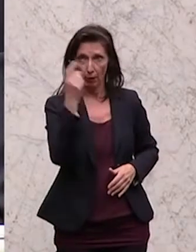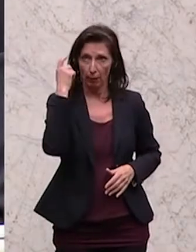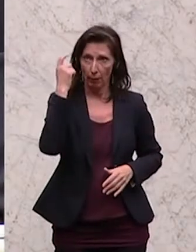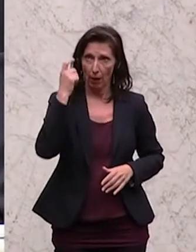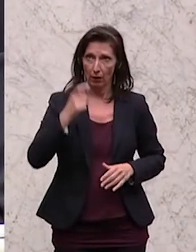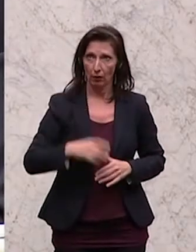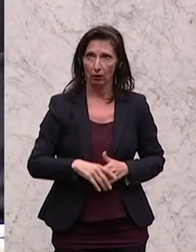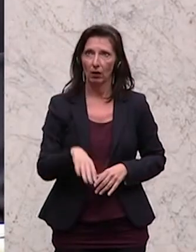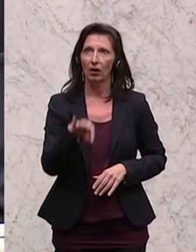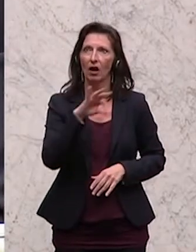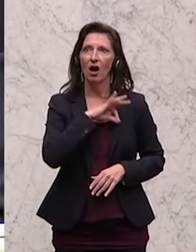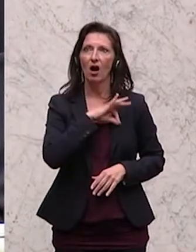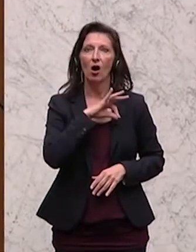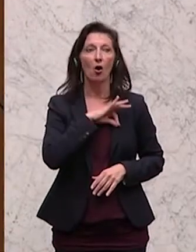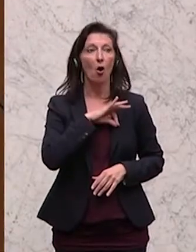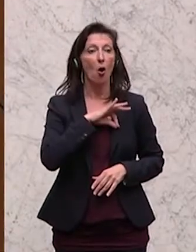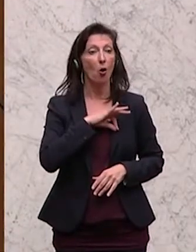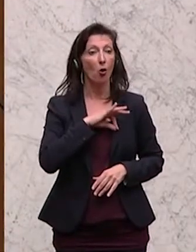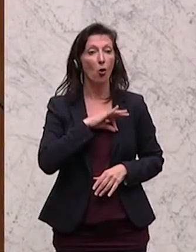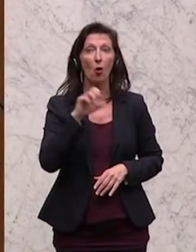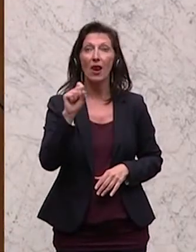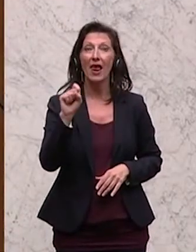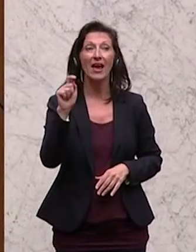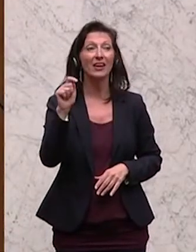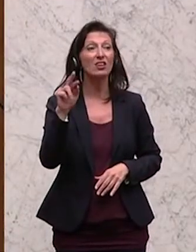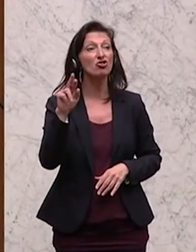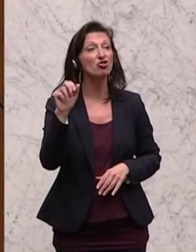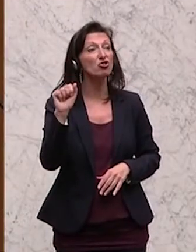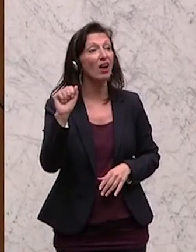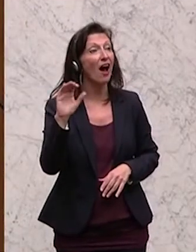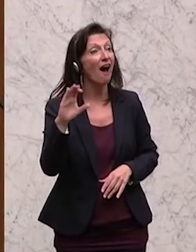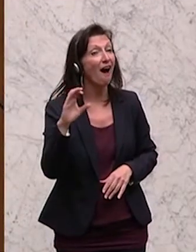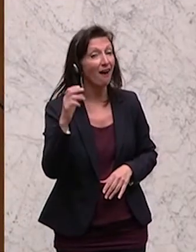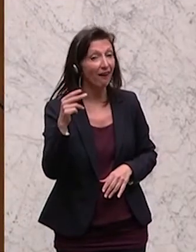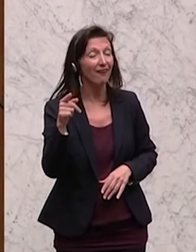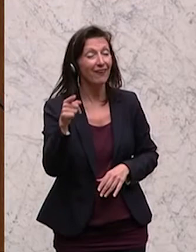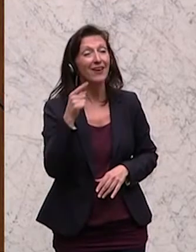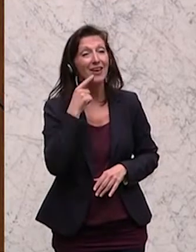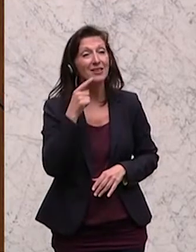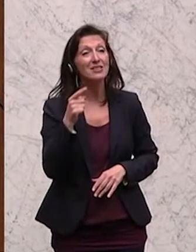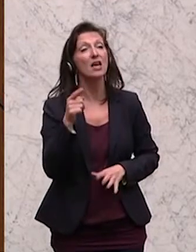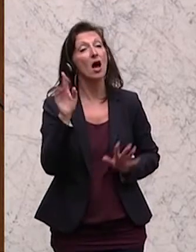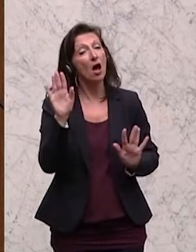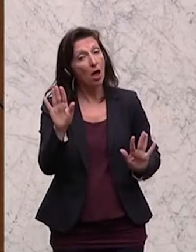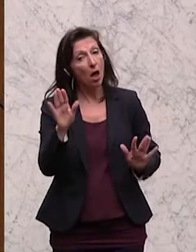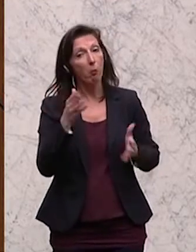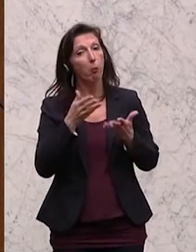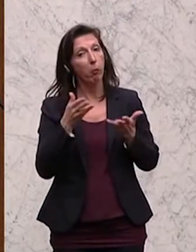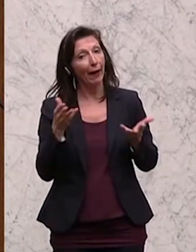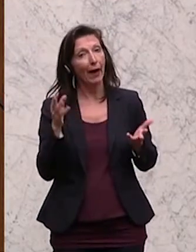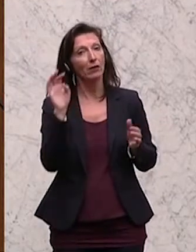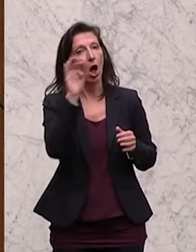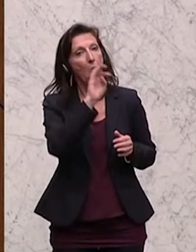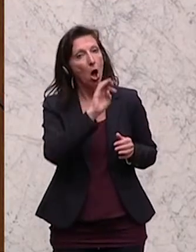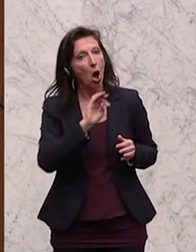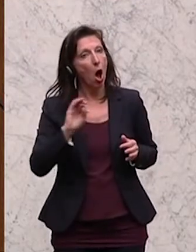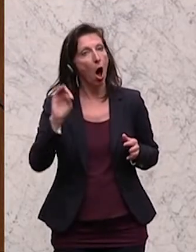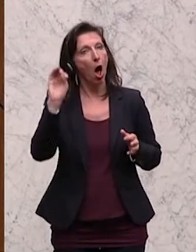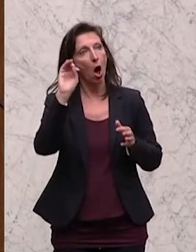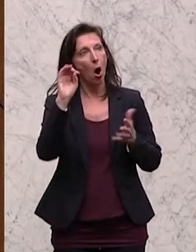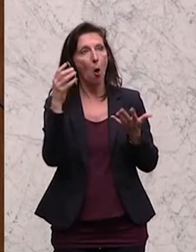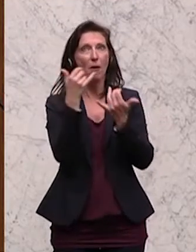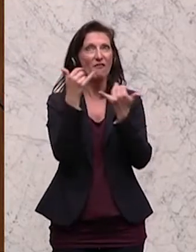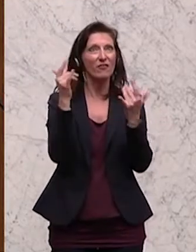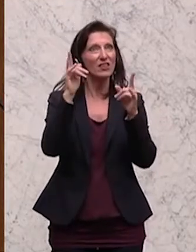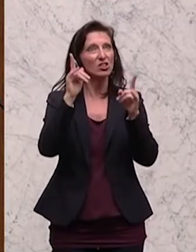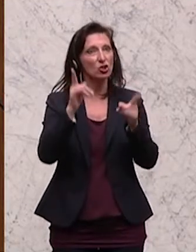Das ist ja der Kollege Strache, hat wenigstens gesagt, er ist bereit, Europa neu zu denken. Auch wenn die Antwort da nicht